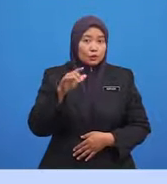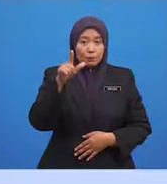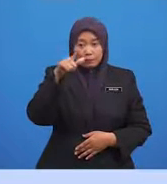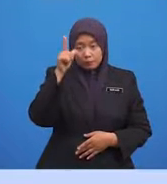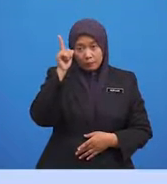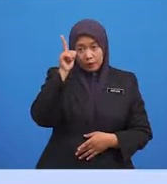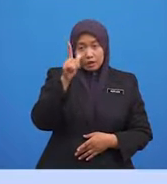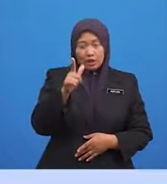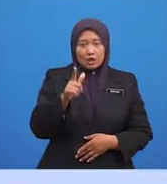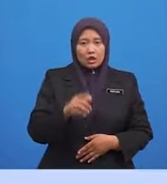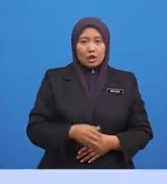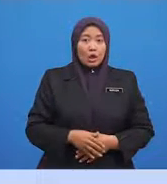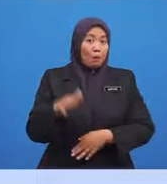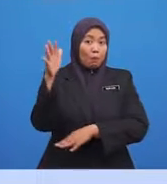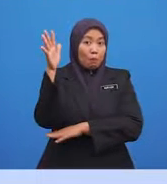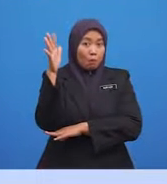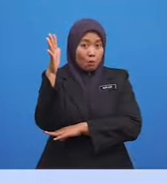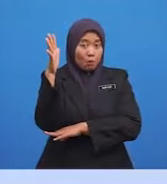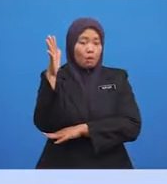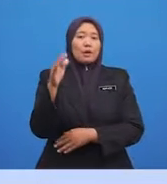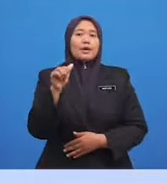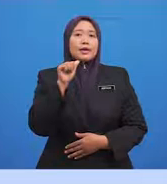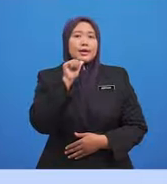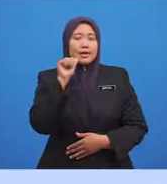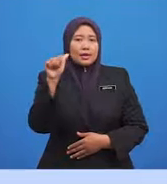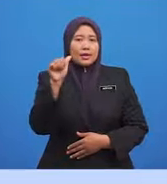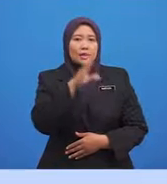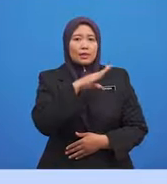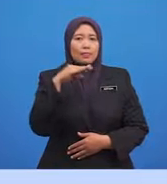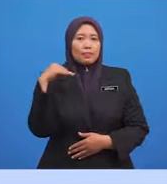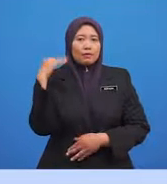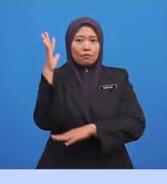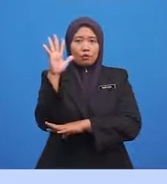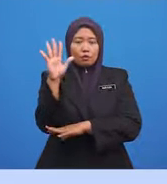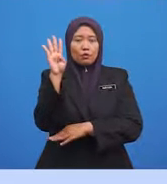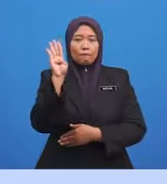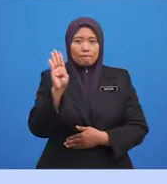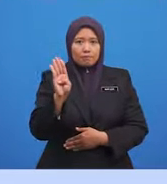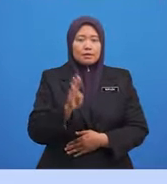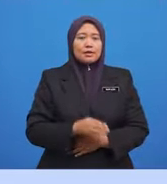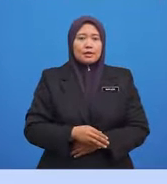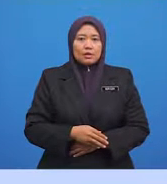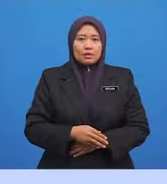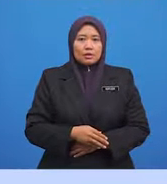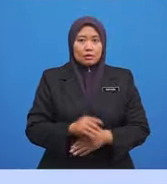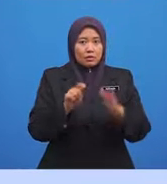Terdapat pokok A dan pokok B. Pokok A lebih tinggi daripada pokok B.